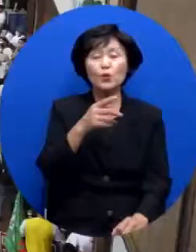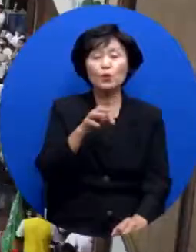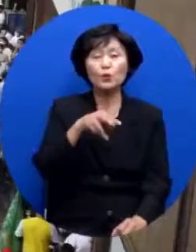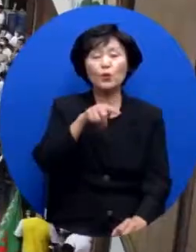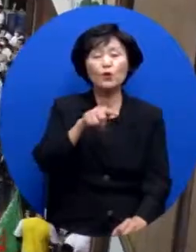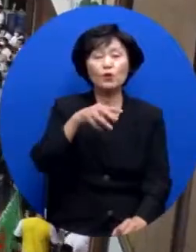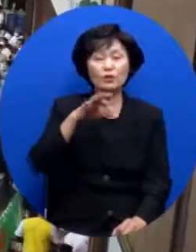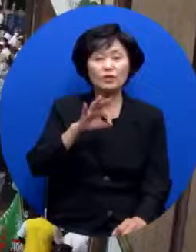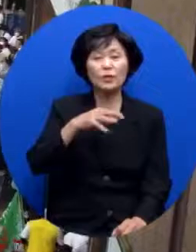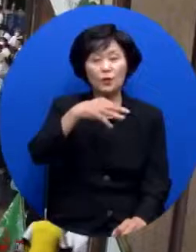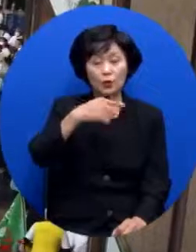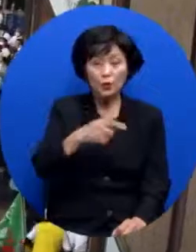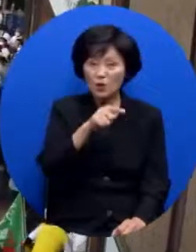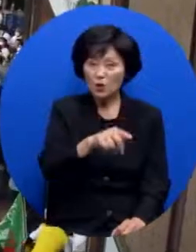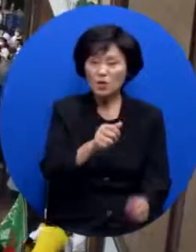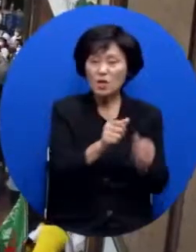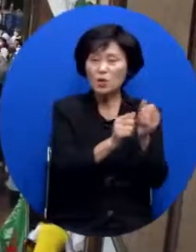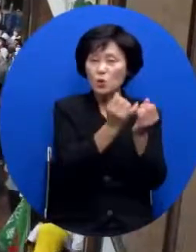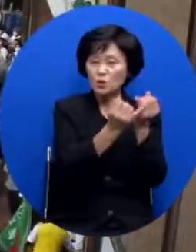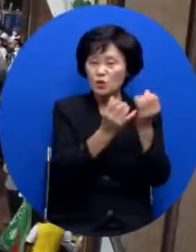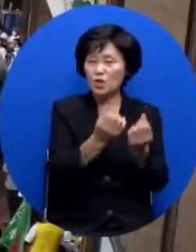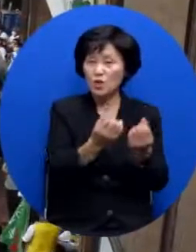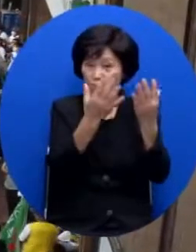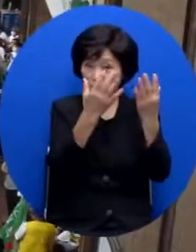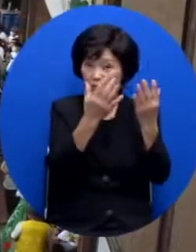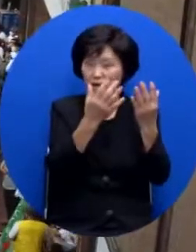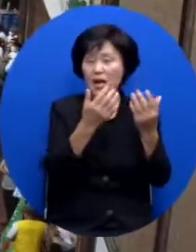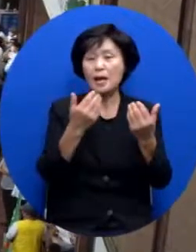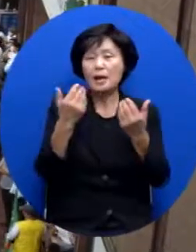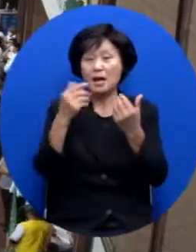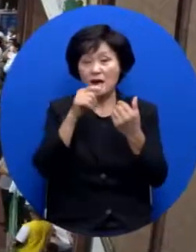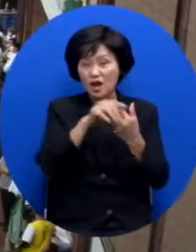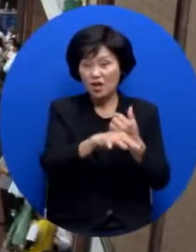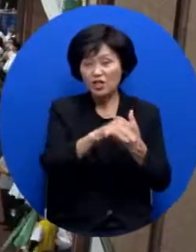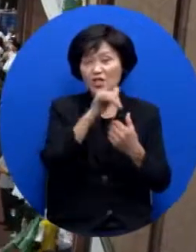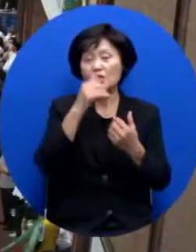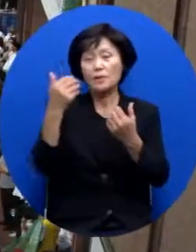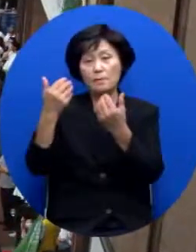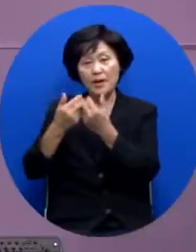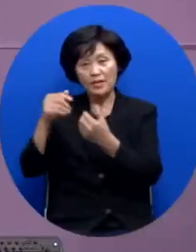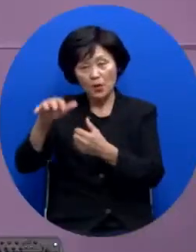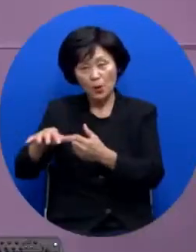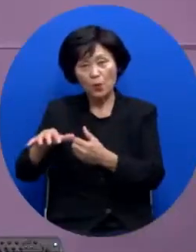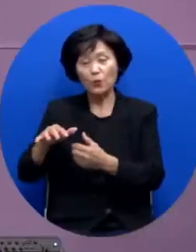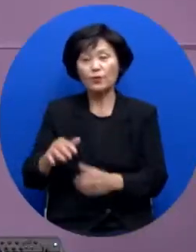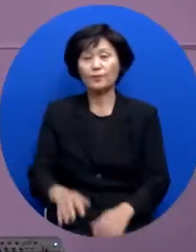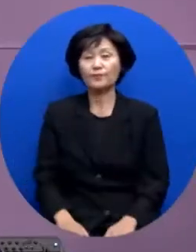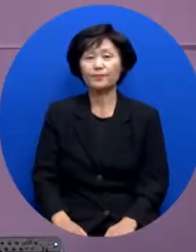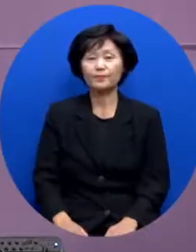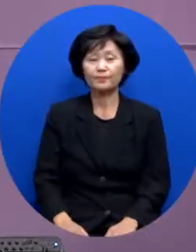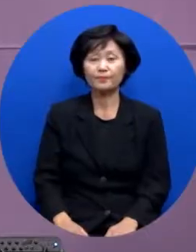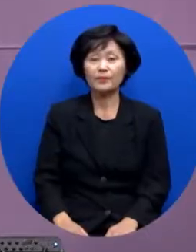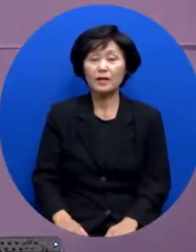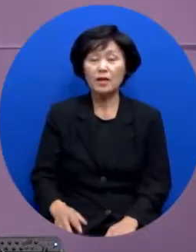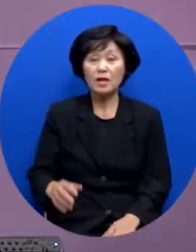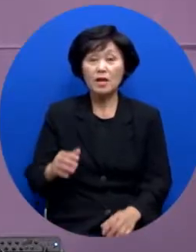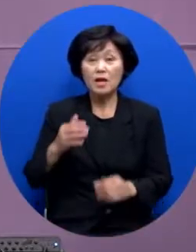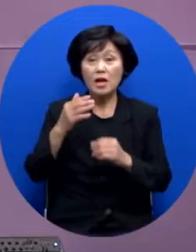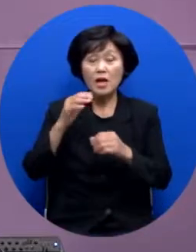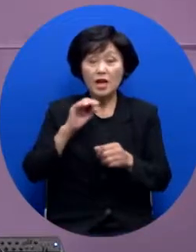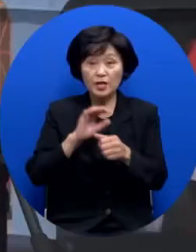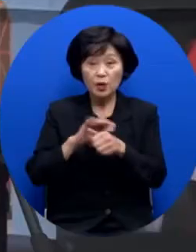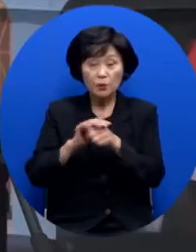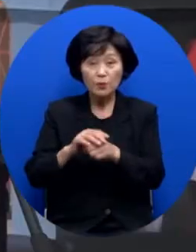중앙무대. 이곳은 동성애자들의 축제인 퀴어 행사 반대 찬양 집회가 열리고 있는 현장입니다. 대구 경북 다음